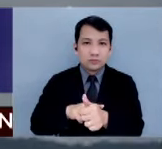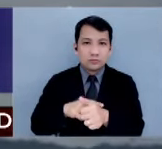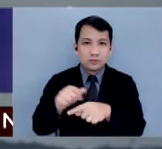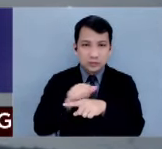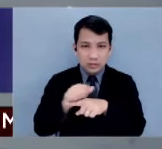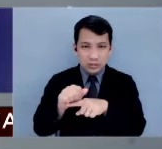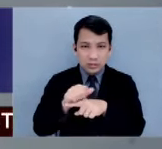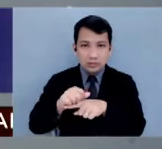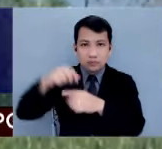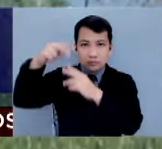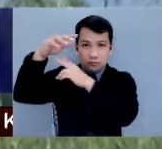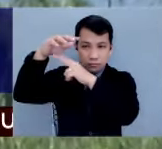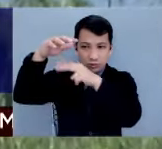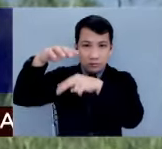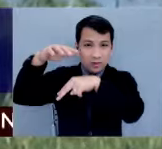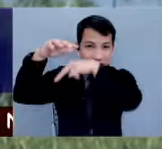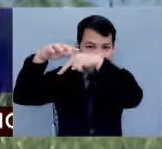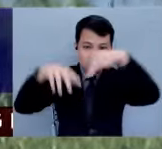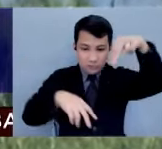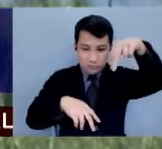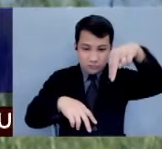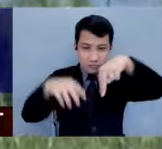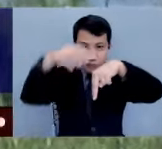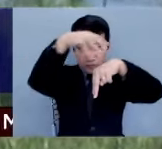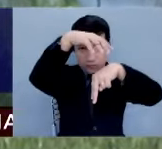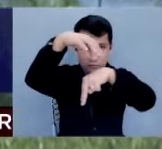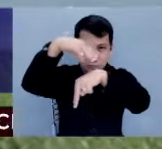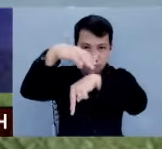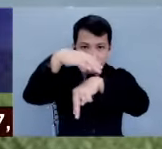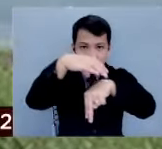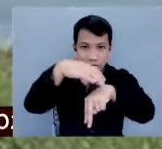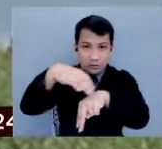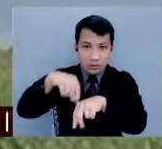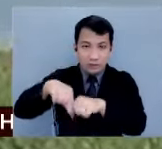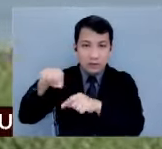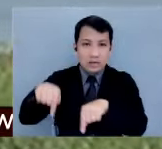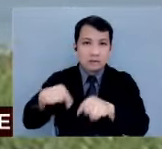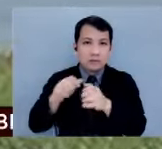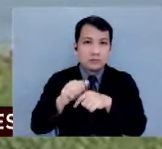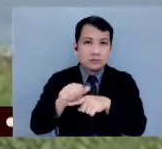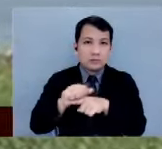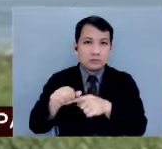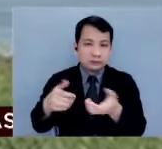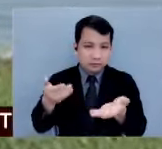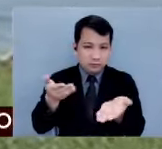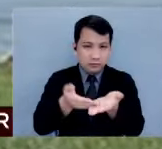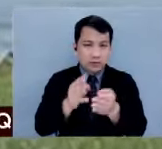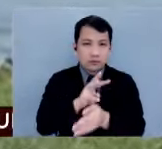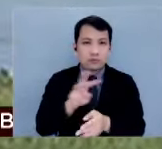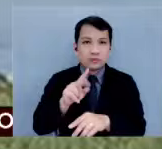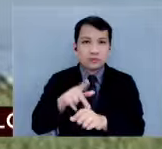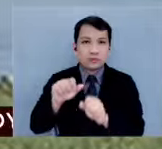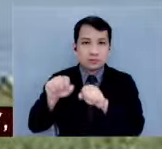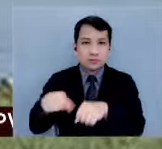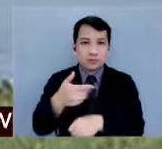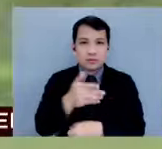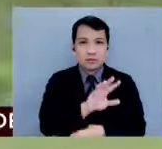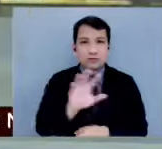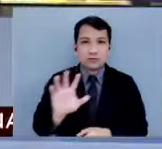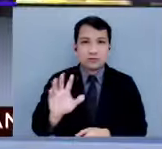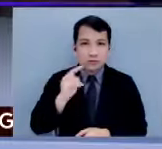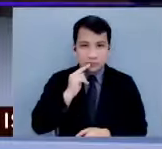assault exercise. Ginawa ito sa West Philippine Sea. Nagbabalita mula sa Frontline, Maricel Halili, News